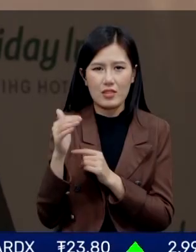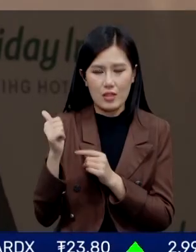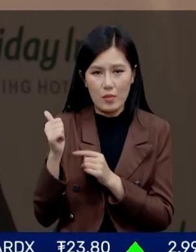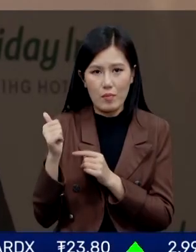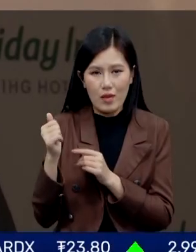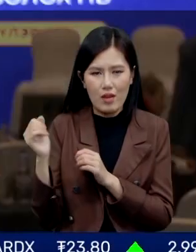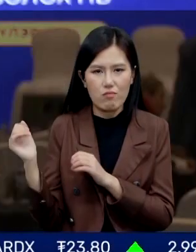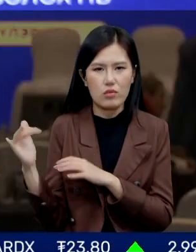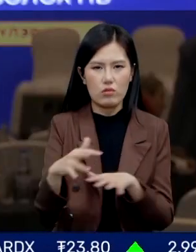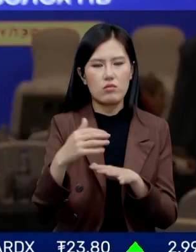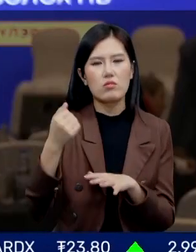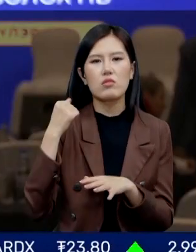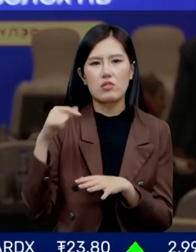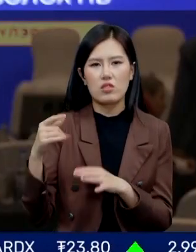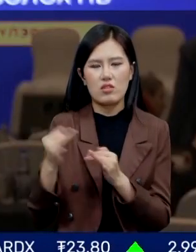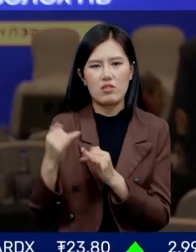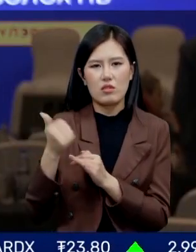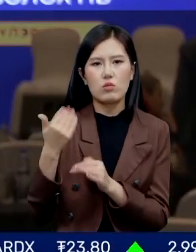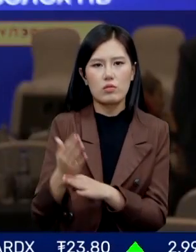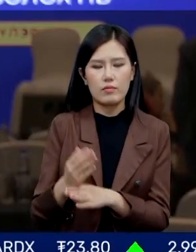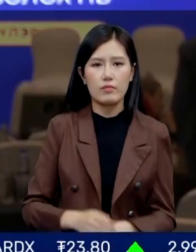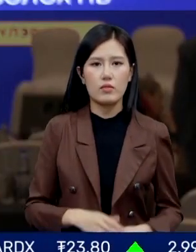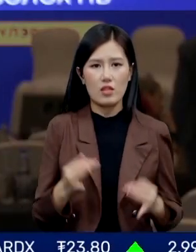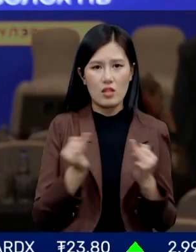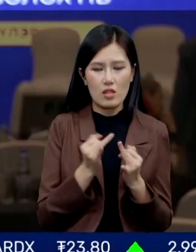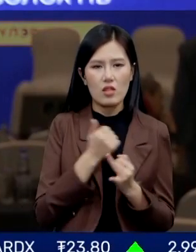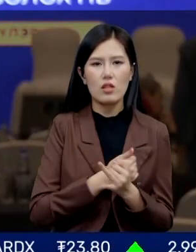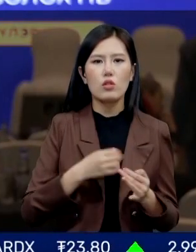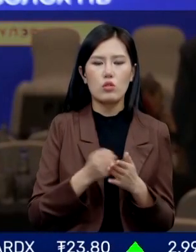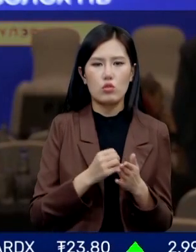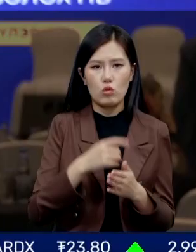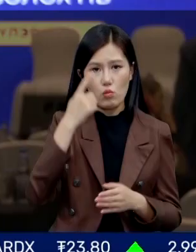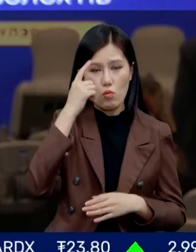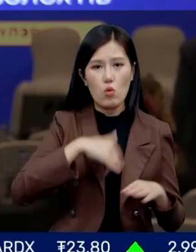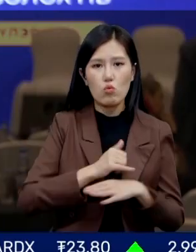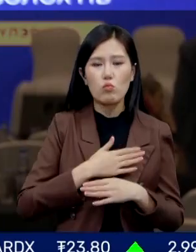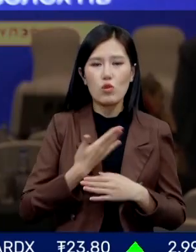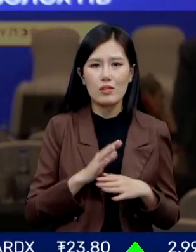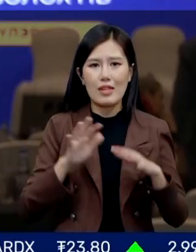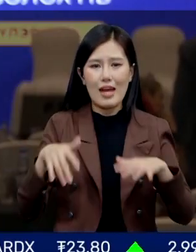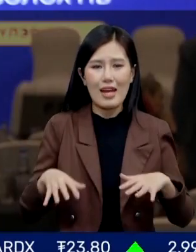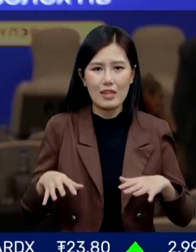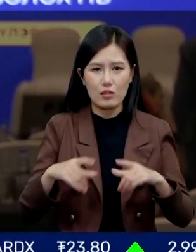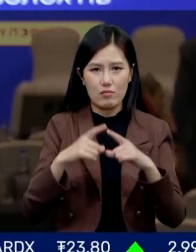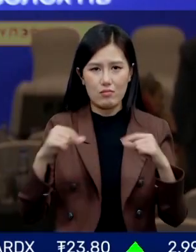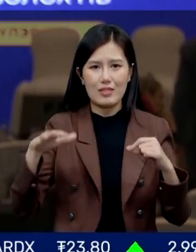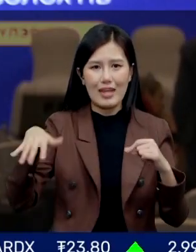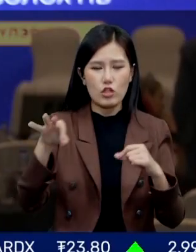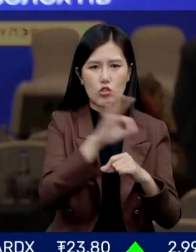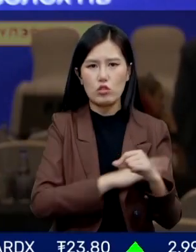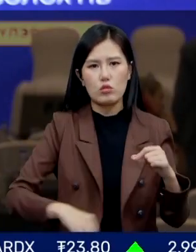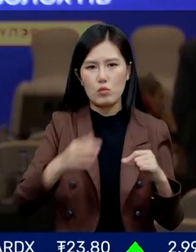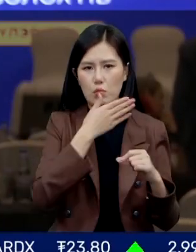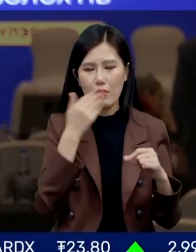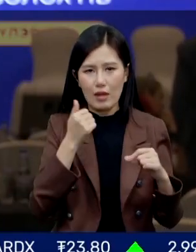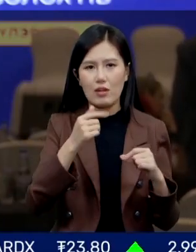зах зээл тэргүүлээд байна. Тэр цахимж явах хэвээр нэг ялангуяа Монгол улс шиг одоо далаад гарцгүй за хоёр том хөштөгөө ихэнх худалдааг хийдэг